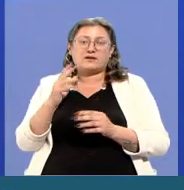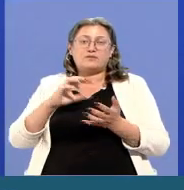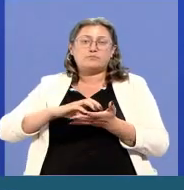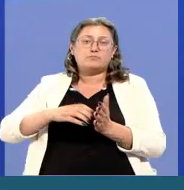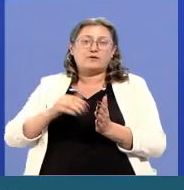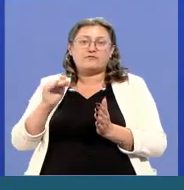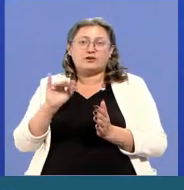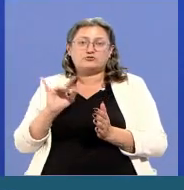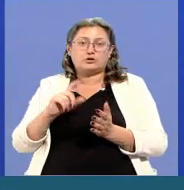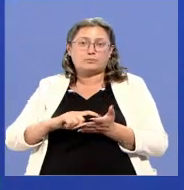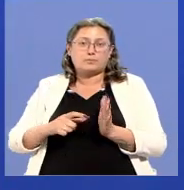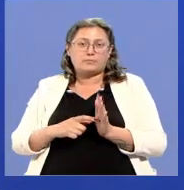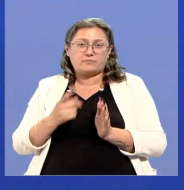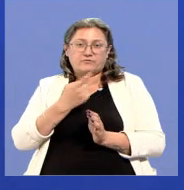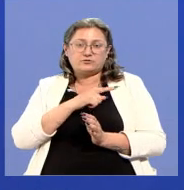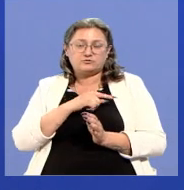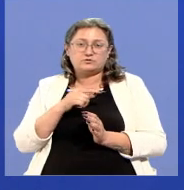жылдың осы кезеңімен салыстырғанда